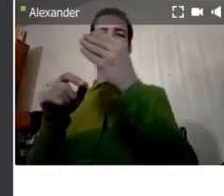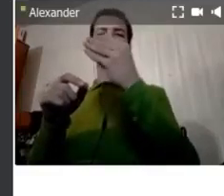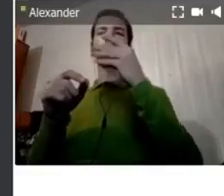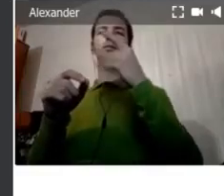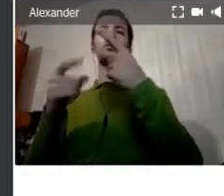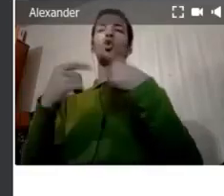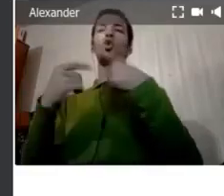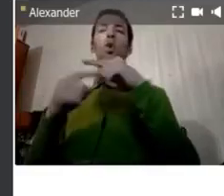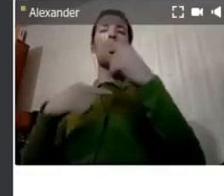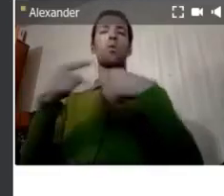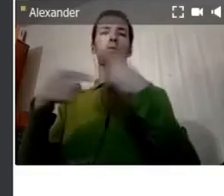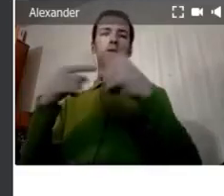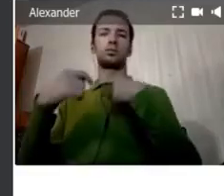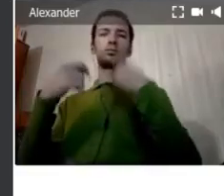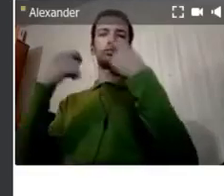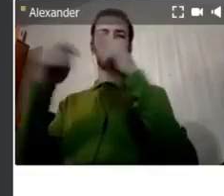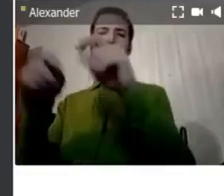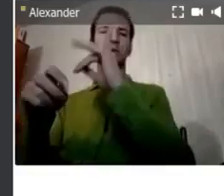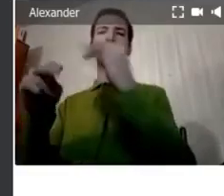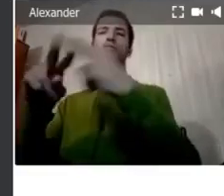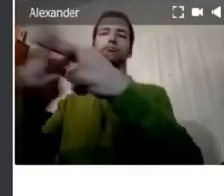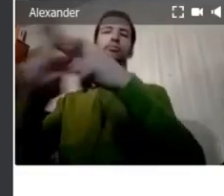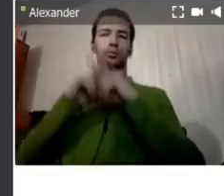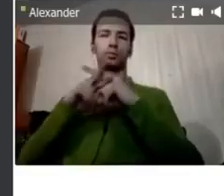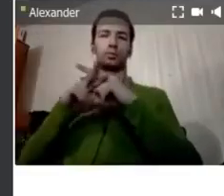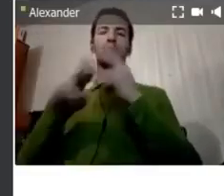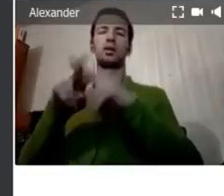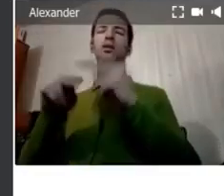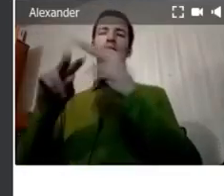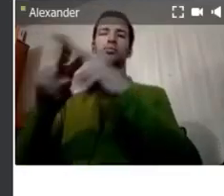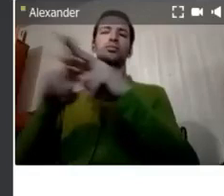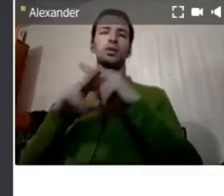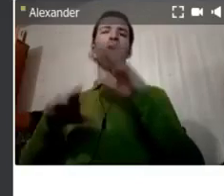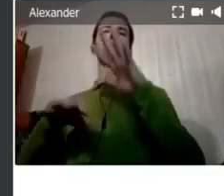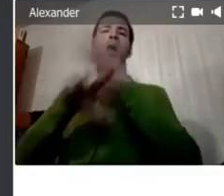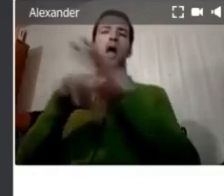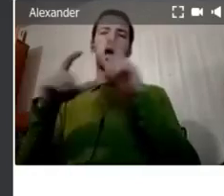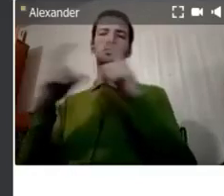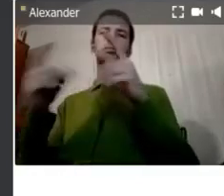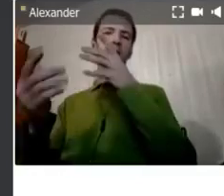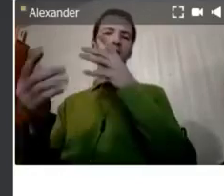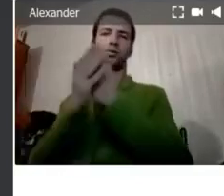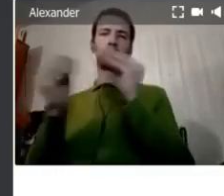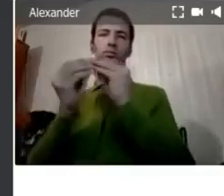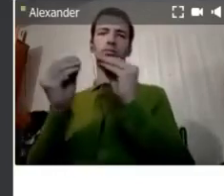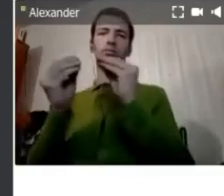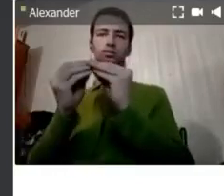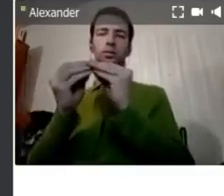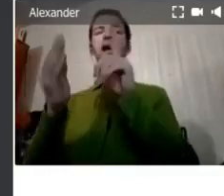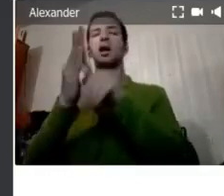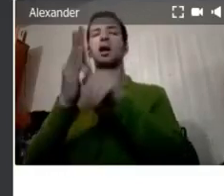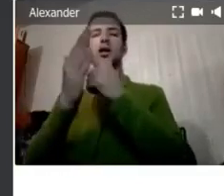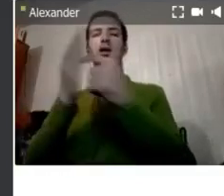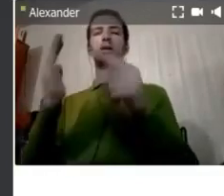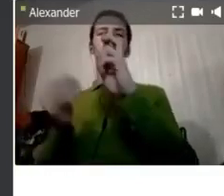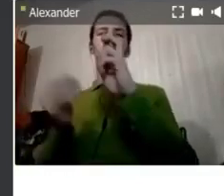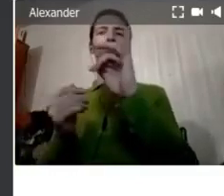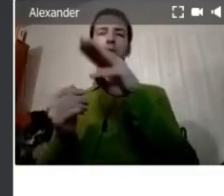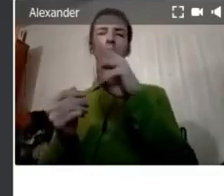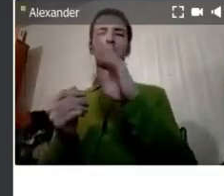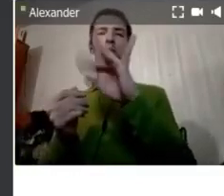и никогда не было. Кстати, вот в Global Intergold реально всегда все выводится, все быстро, все надежно, все